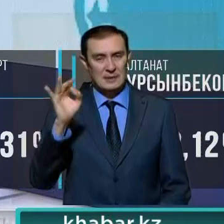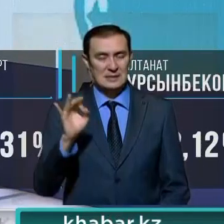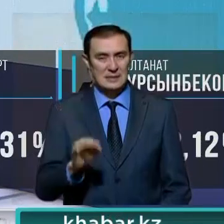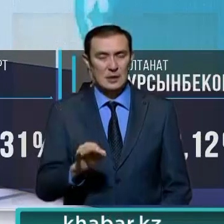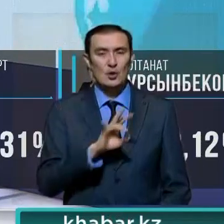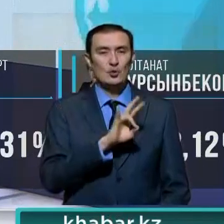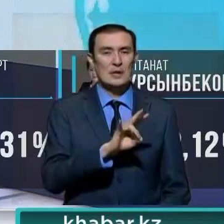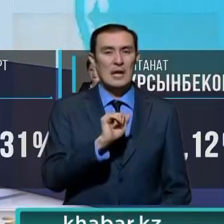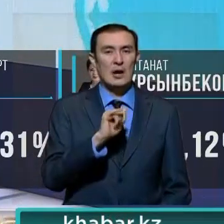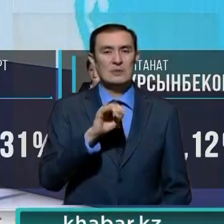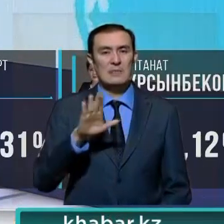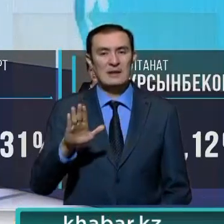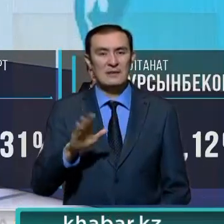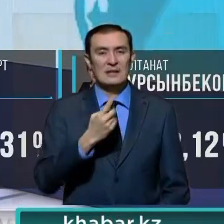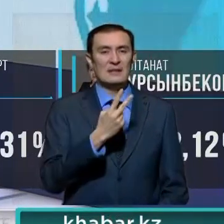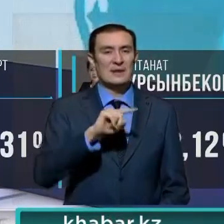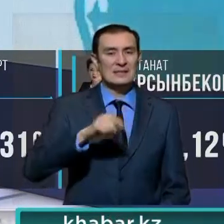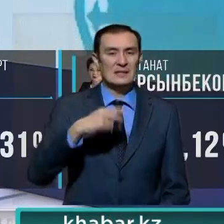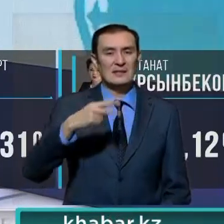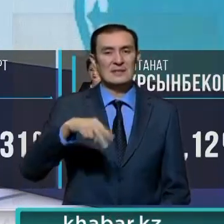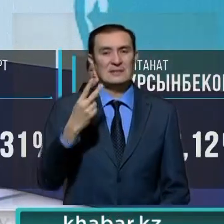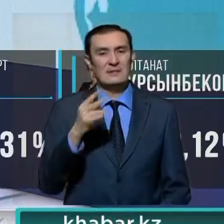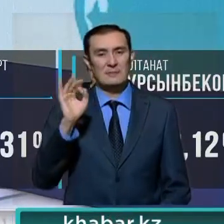2,53%, у Нурлана Уизбаева